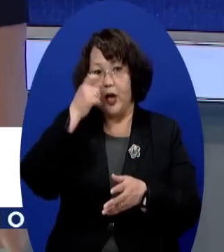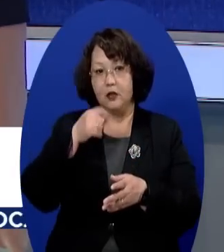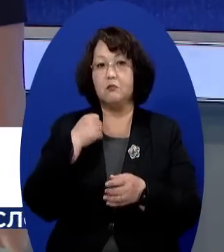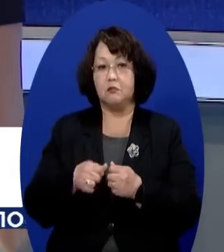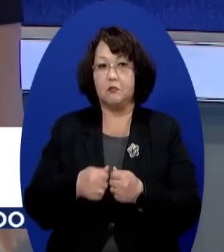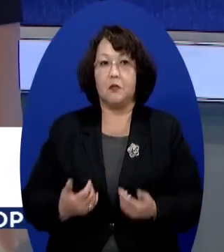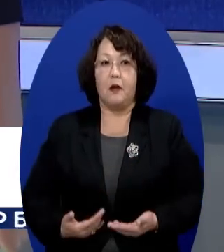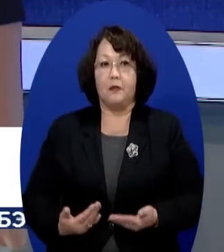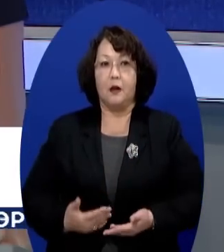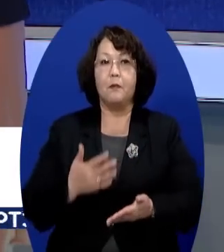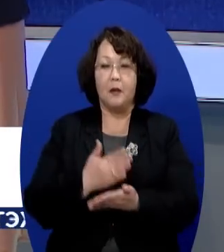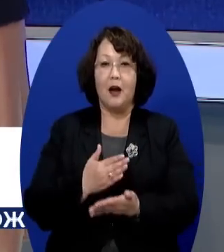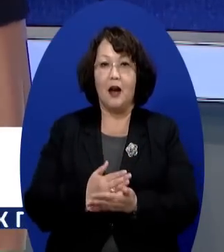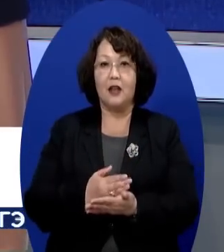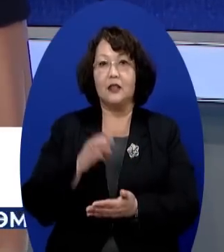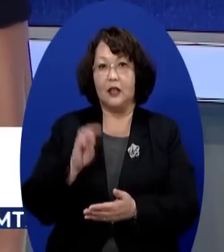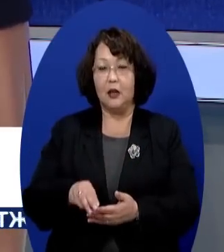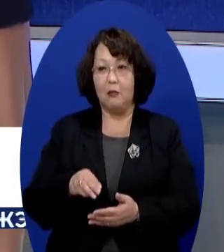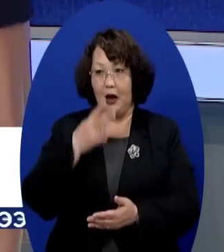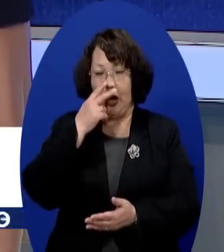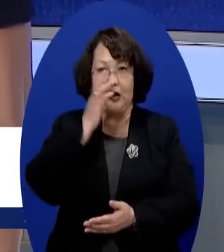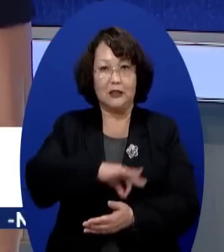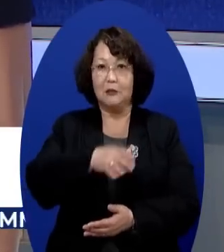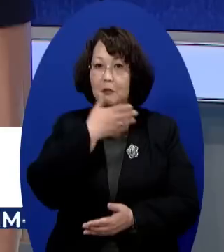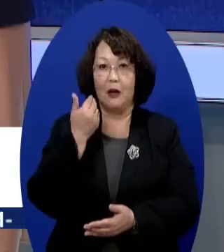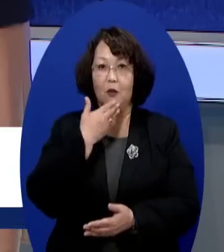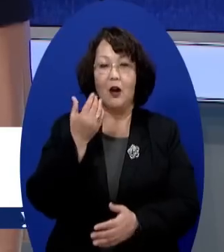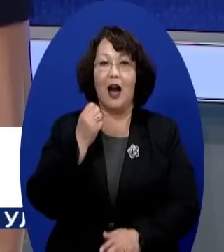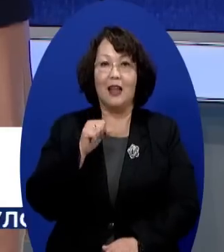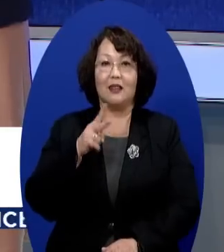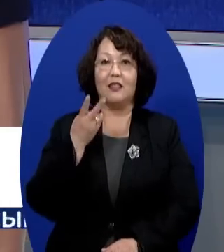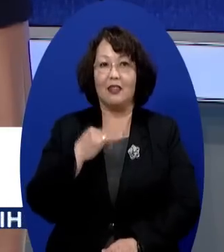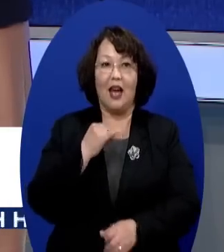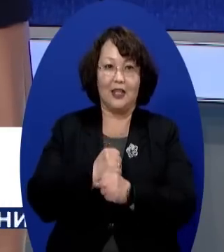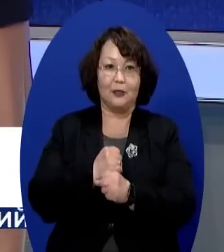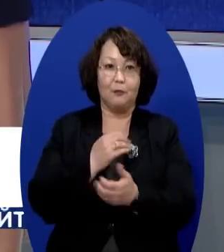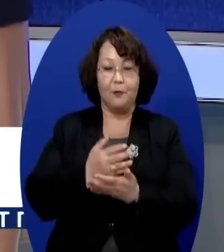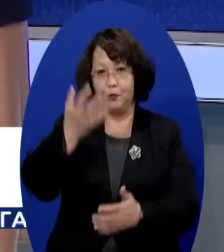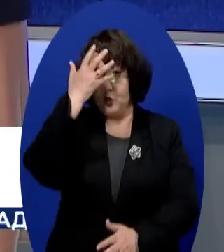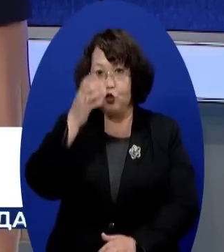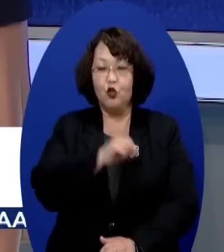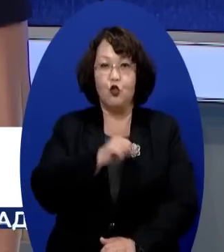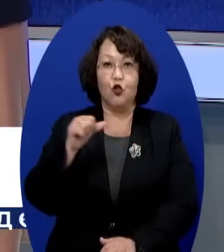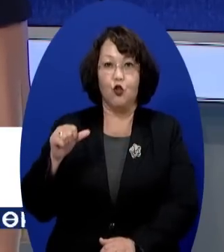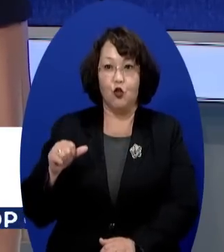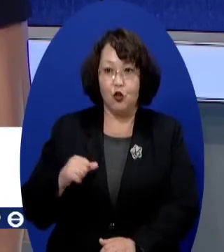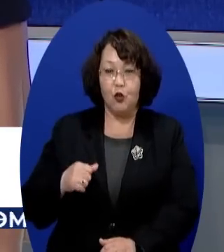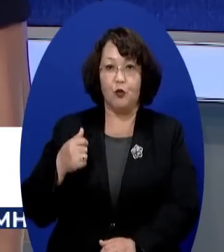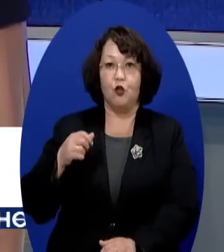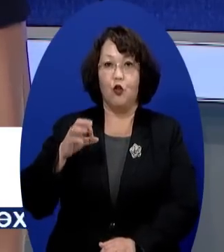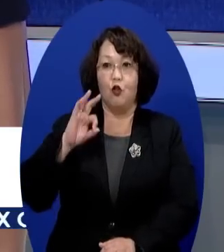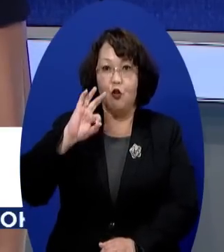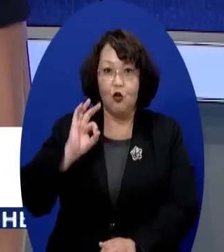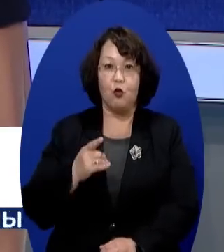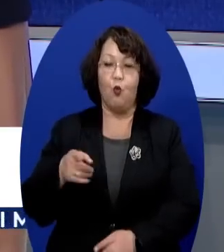үг. Энэ ийм учраас маш хэмжээний алдагдал хүлээгээд байна гэж ойлгож болох юм. Тиймээс бол төр одоо ингээд өөрт хамаарх үрийг хурдан төлүүлэх